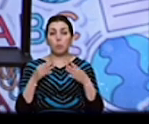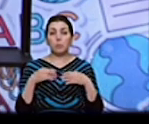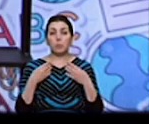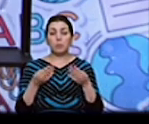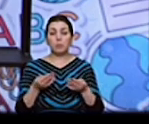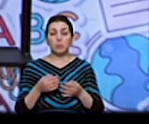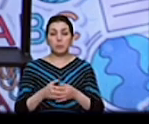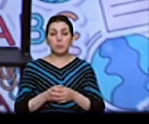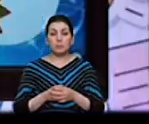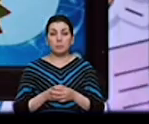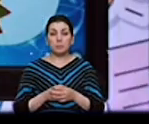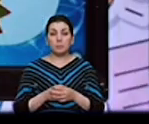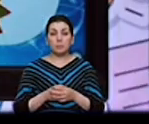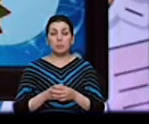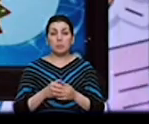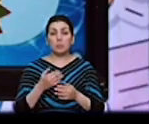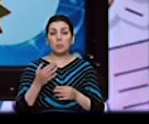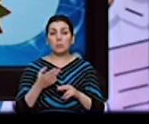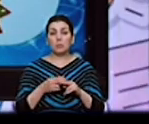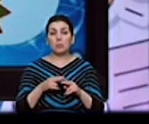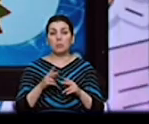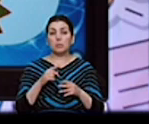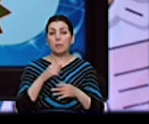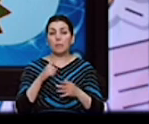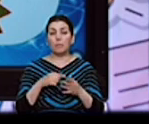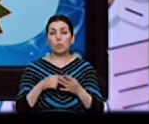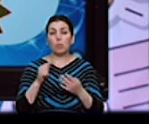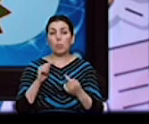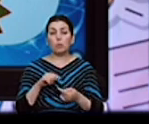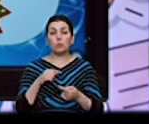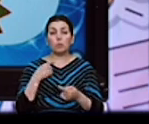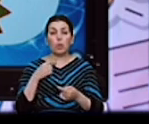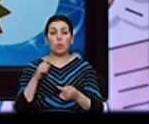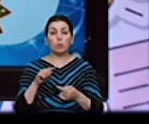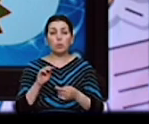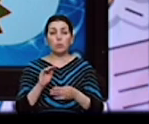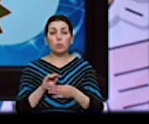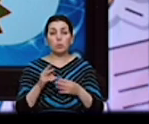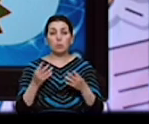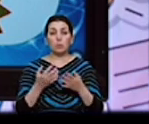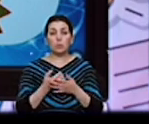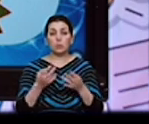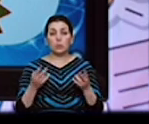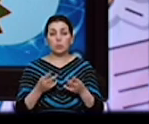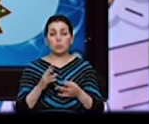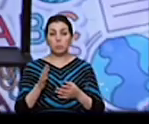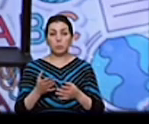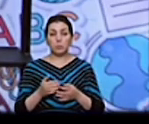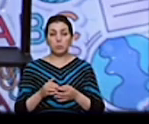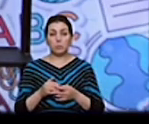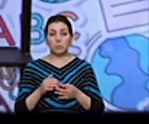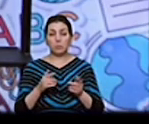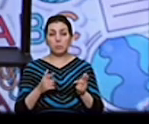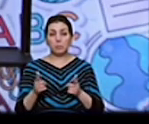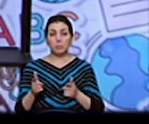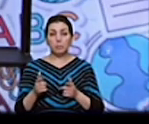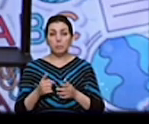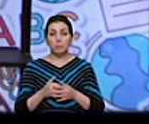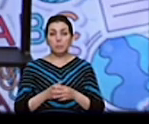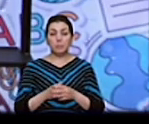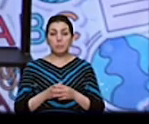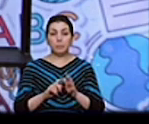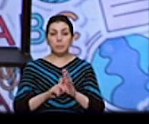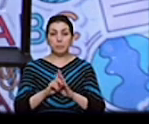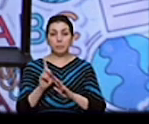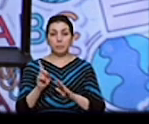o'qib eshittiraman. Siz esa savollarga mos sonlarni topishingiz kerak bo'ladi. Tayyormisiz?